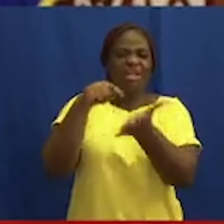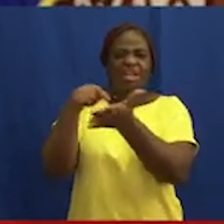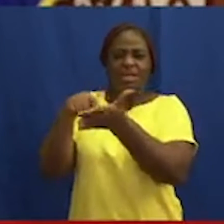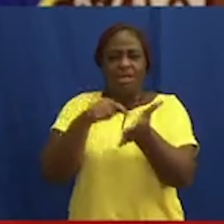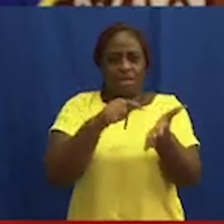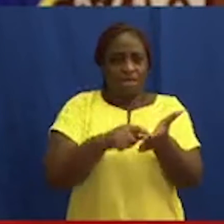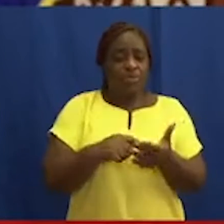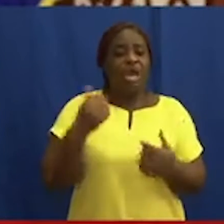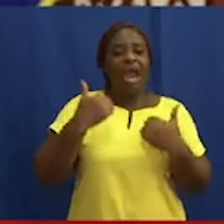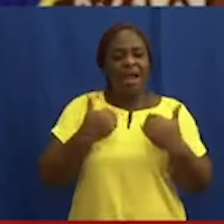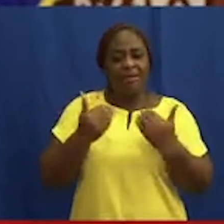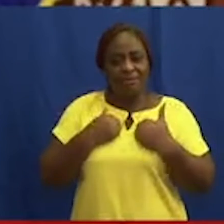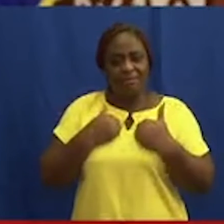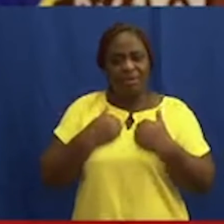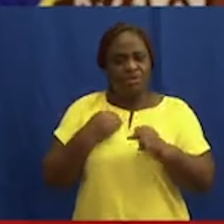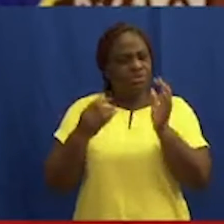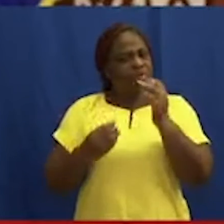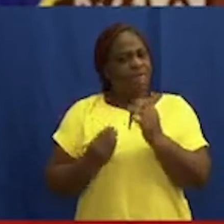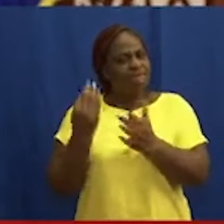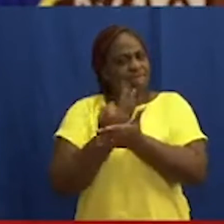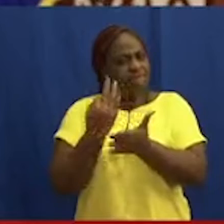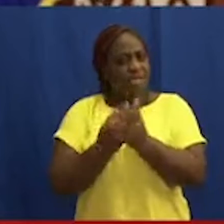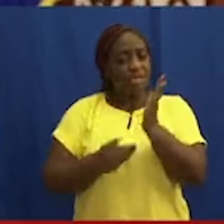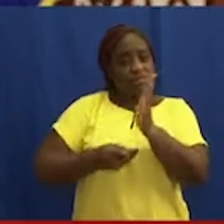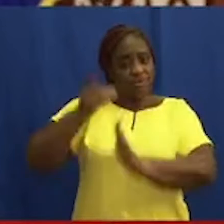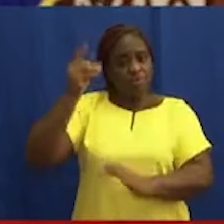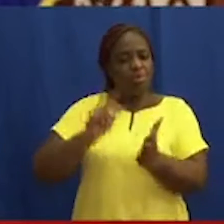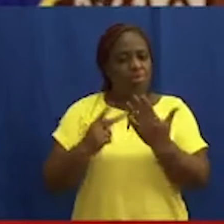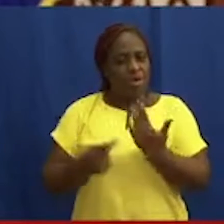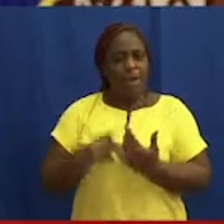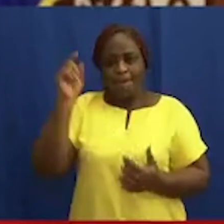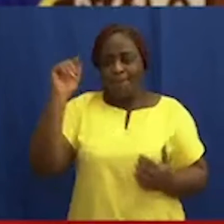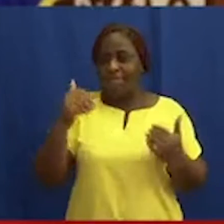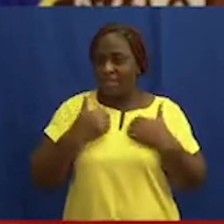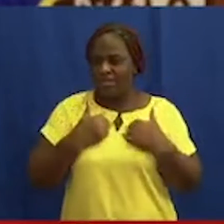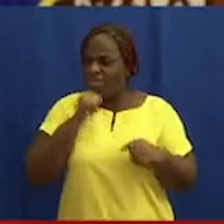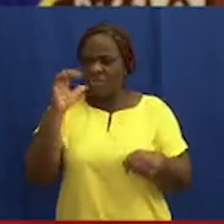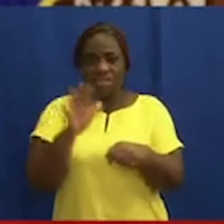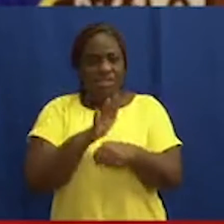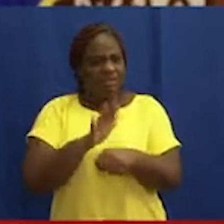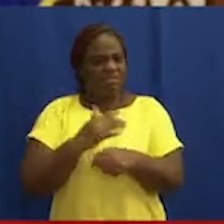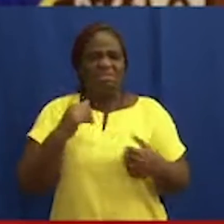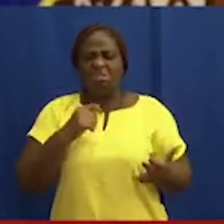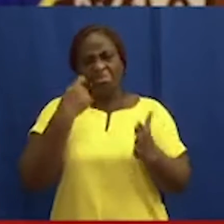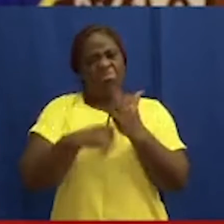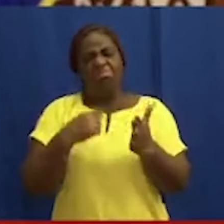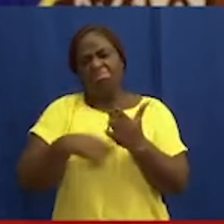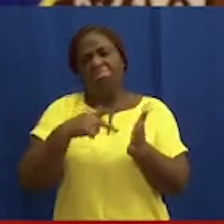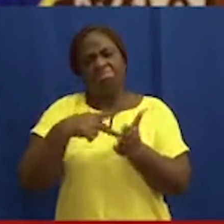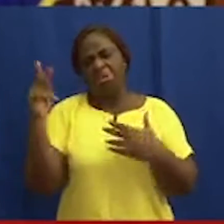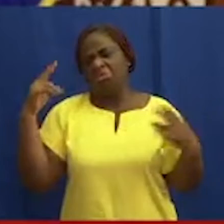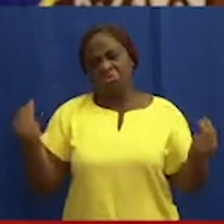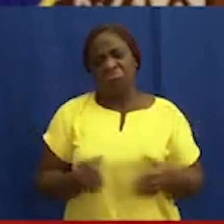sa ido a wajen sannan kuma zamu maida hankali wajen wani doka da yake ana